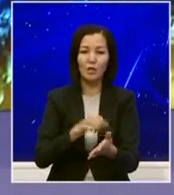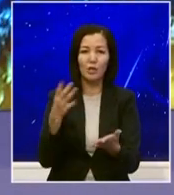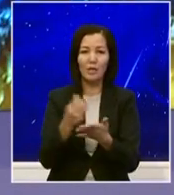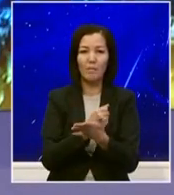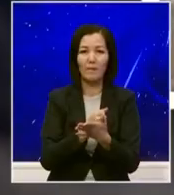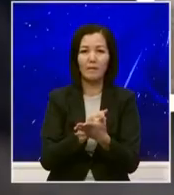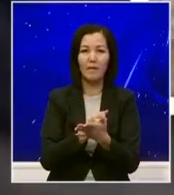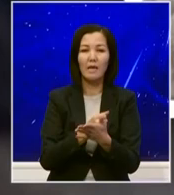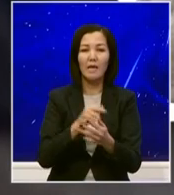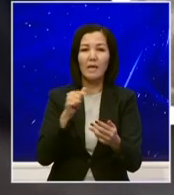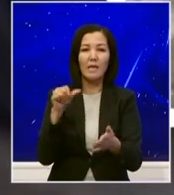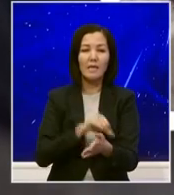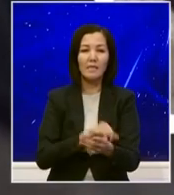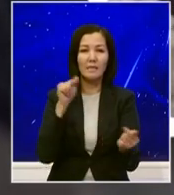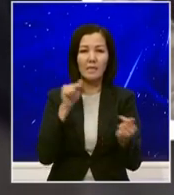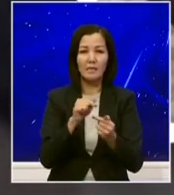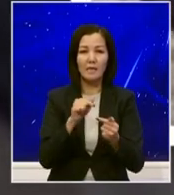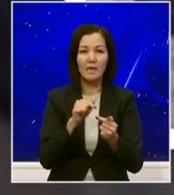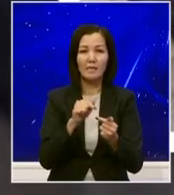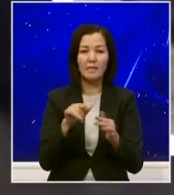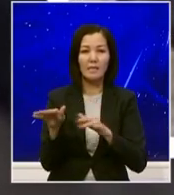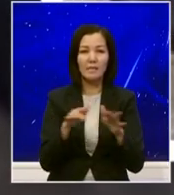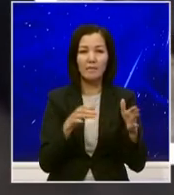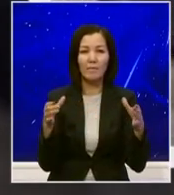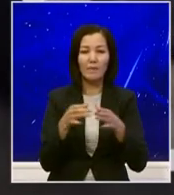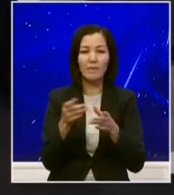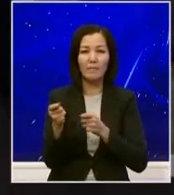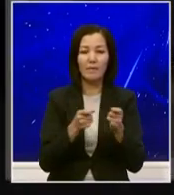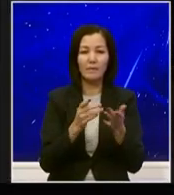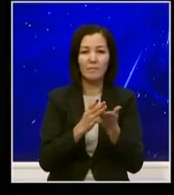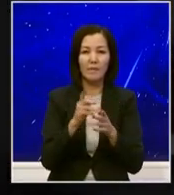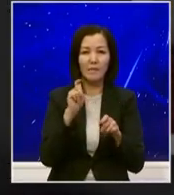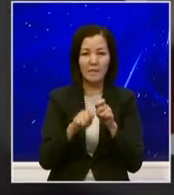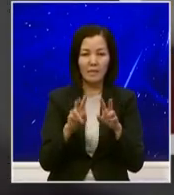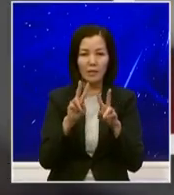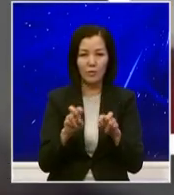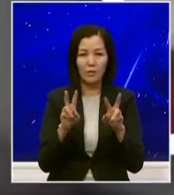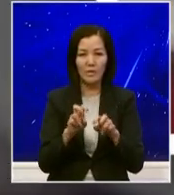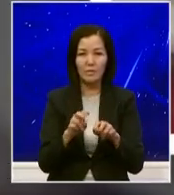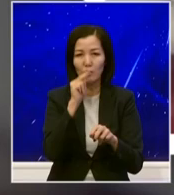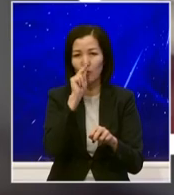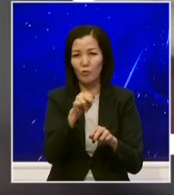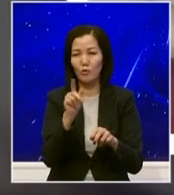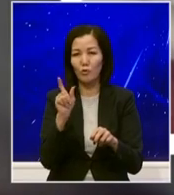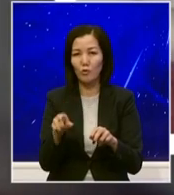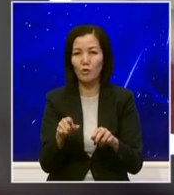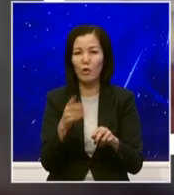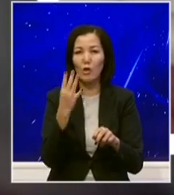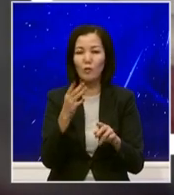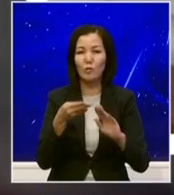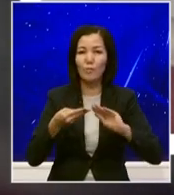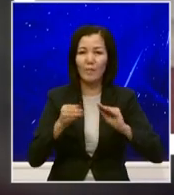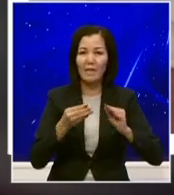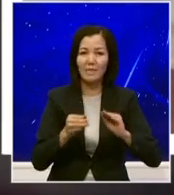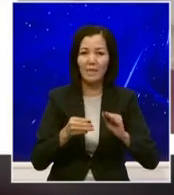есірткі қылмысына қарсы іс-қимыл басқармасының қызметкерлері анықтаған. Тінту кезінде тәртіп сақшылары күдікті үйінен 4 пластикалық шөлмек